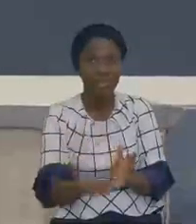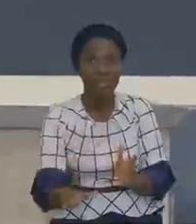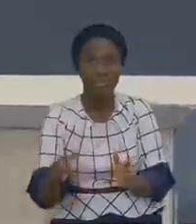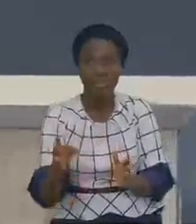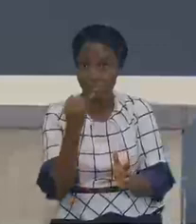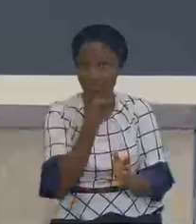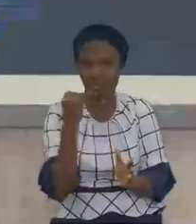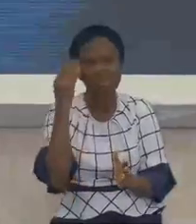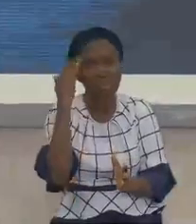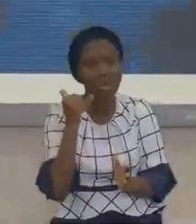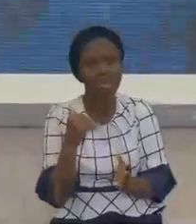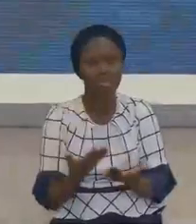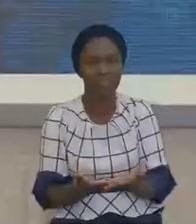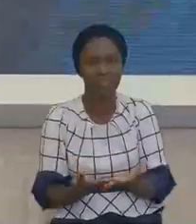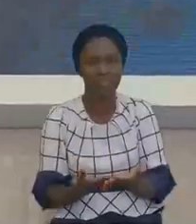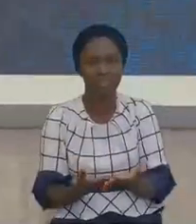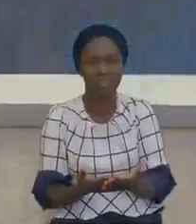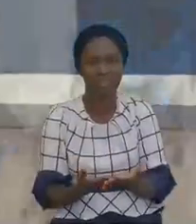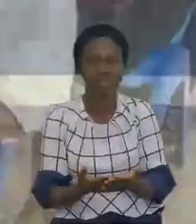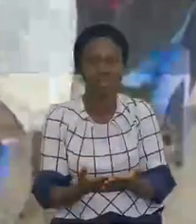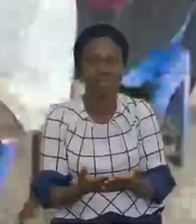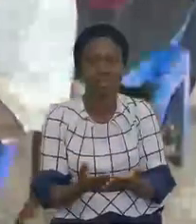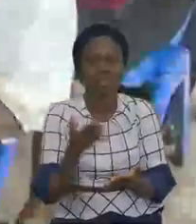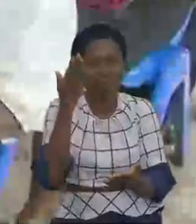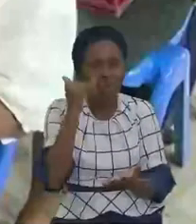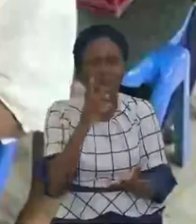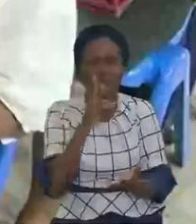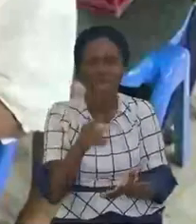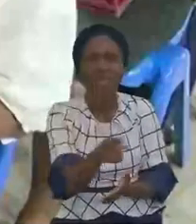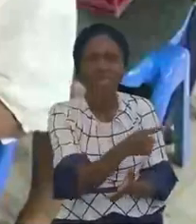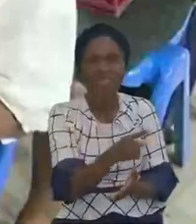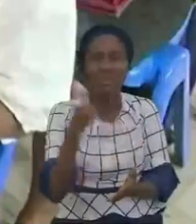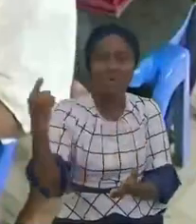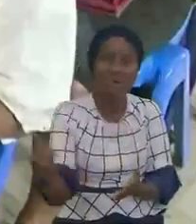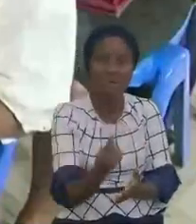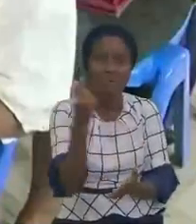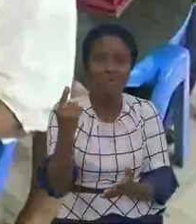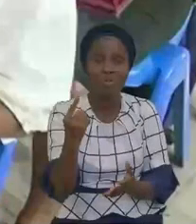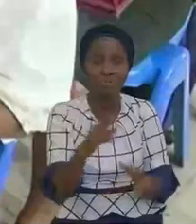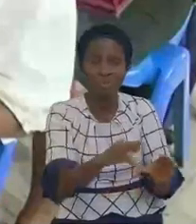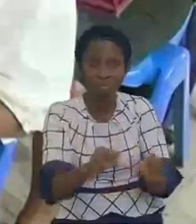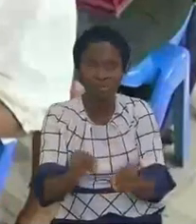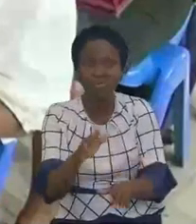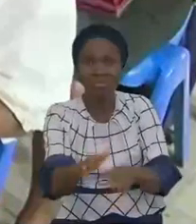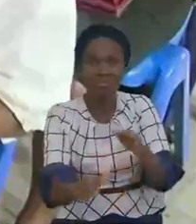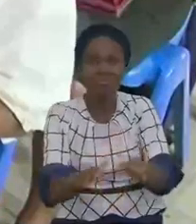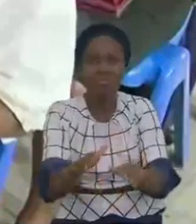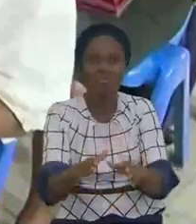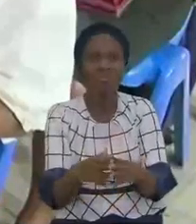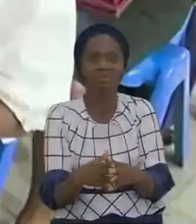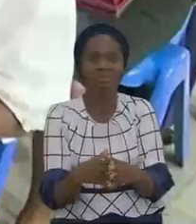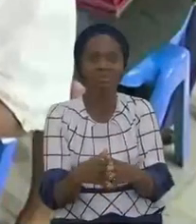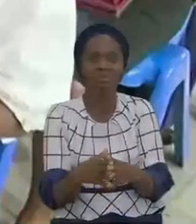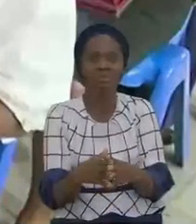Pourquoi est-ce qu'ils avançaient, mais ils bougeaient, mais ils n'avançaient pas? Pourquoi? Les enfants d'Israël, pourquoi ils